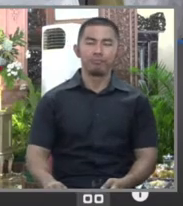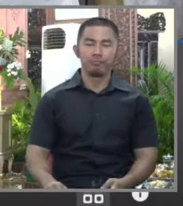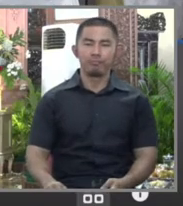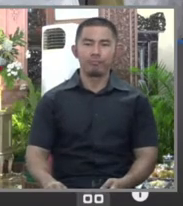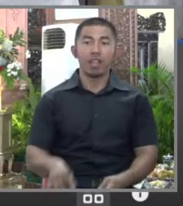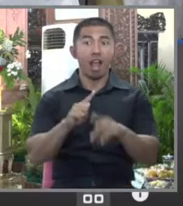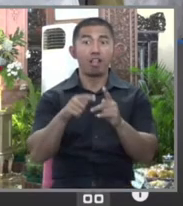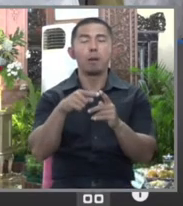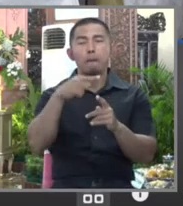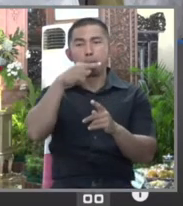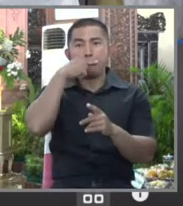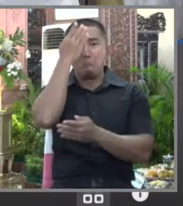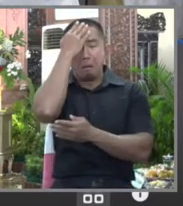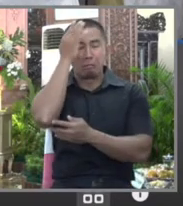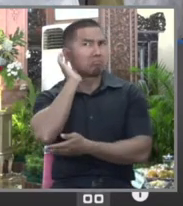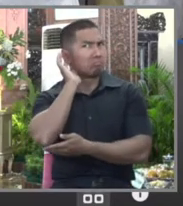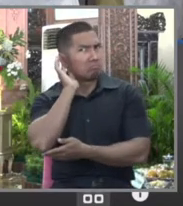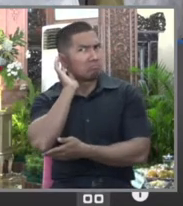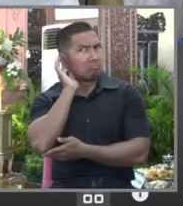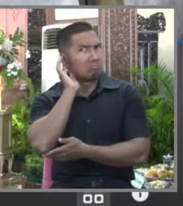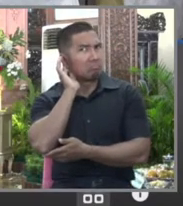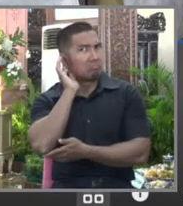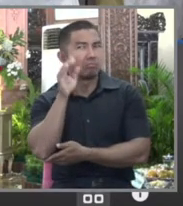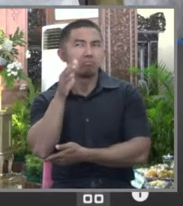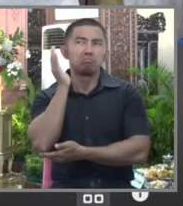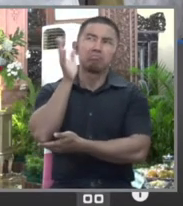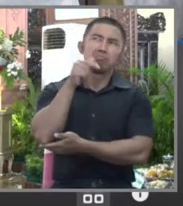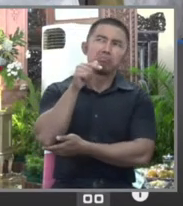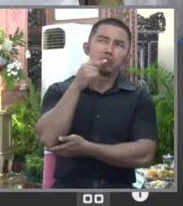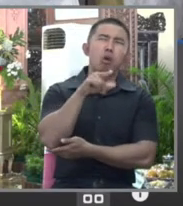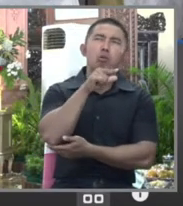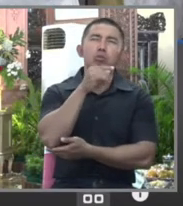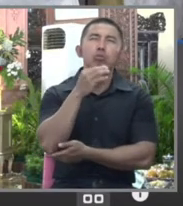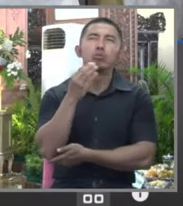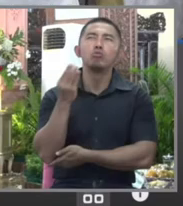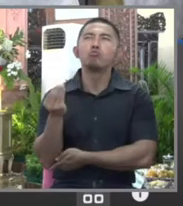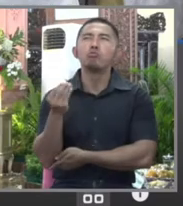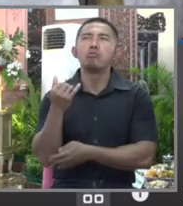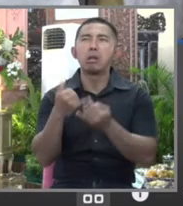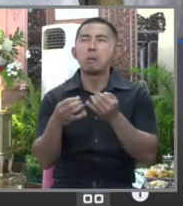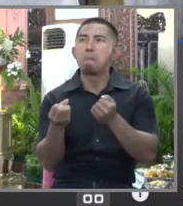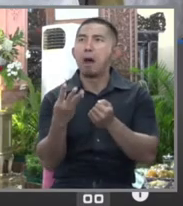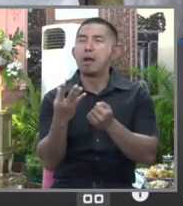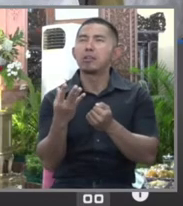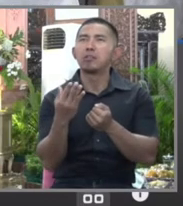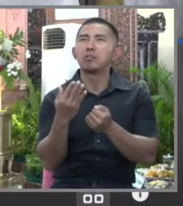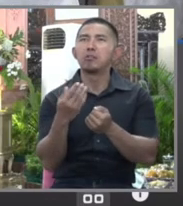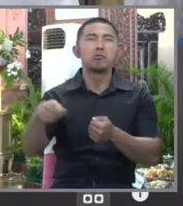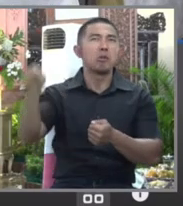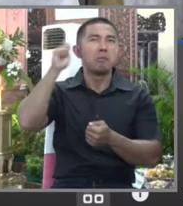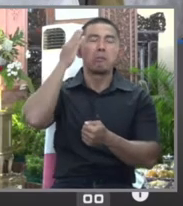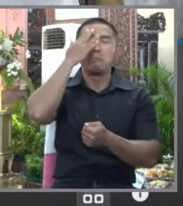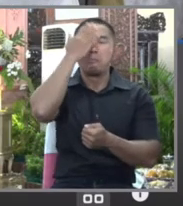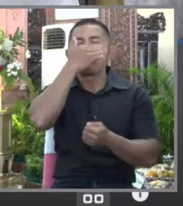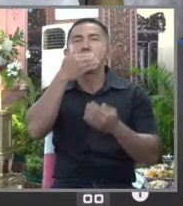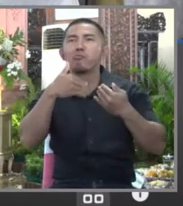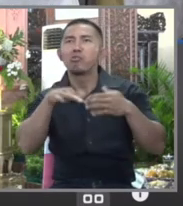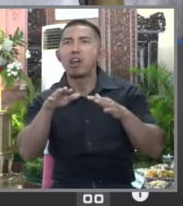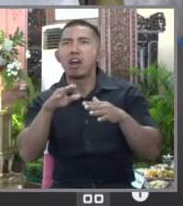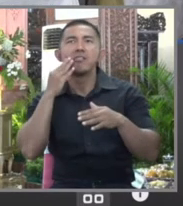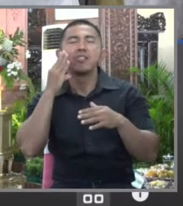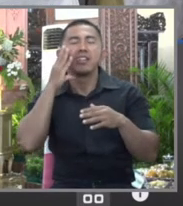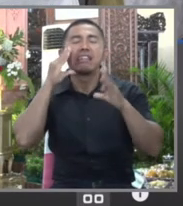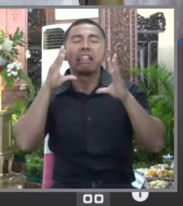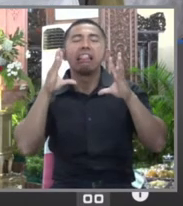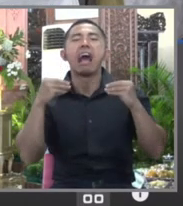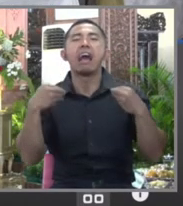paparan dari Bupati msage Nanti kalau sudah nunggu dari pagi sudah janda sudah kuburan nanti punya luntur